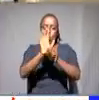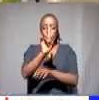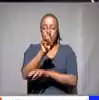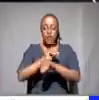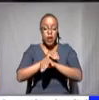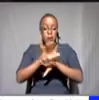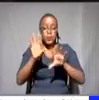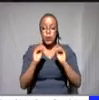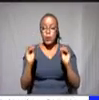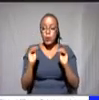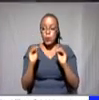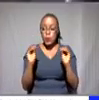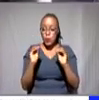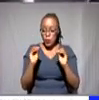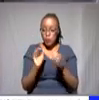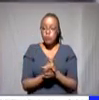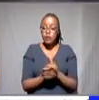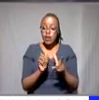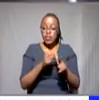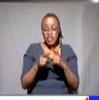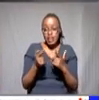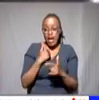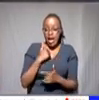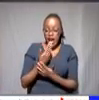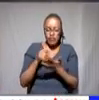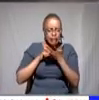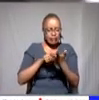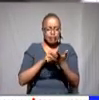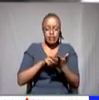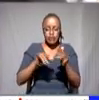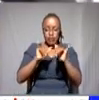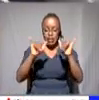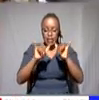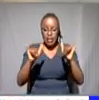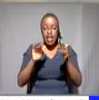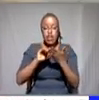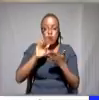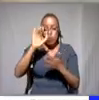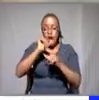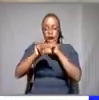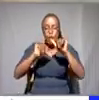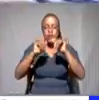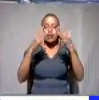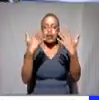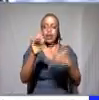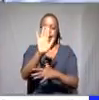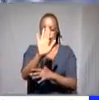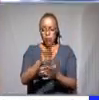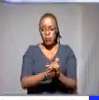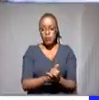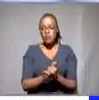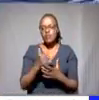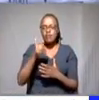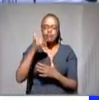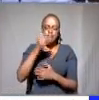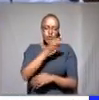makĩria. Ũmwe wa maũndũ marĩa marekĩrĩrwo na gĩkĩro kĩnene nĩ ũtheru, na mũno makĩria ũtheru wa moko. Arigitani na